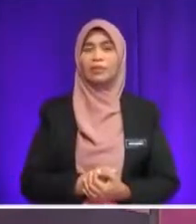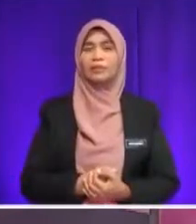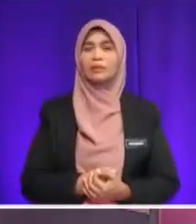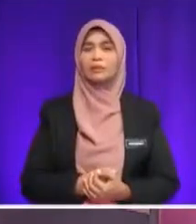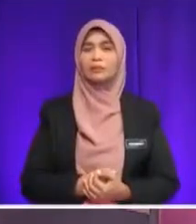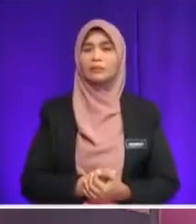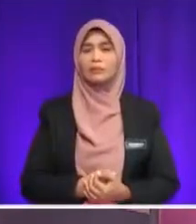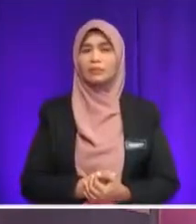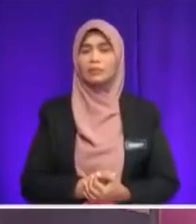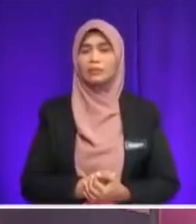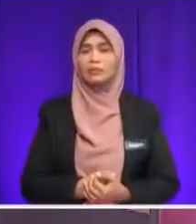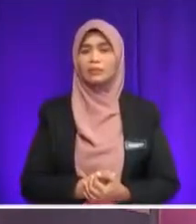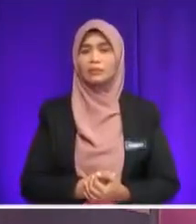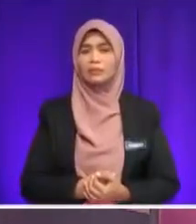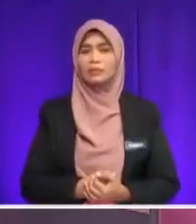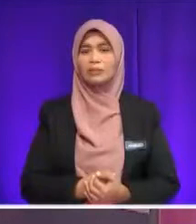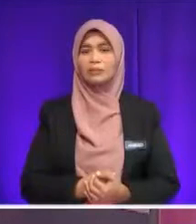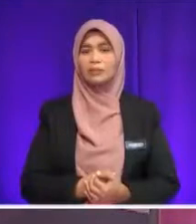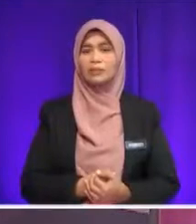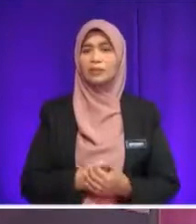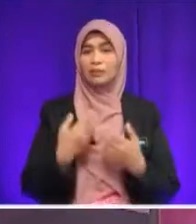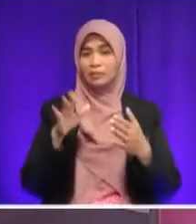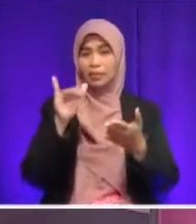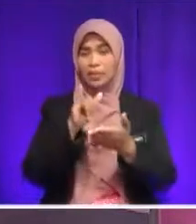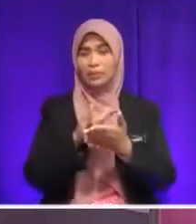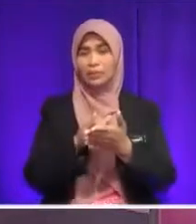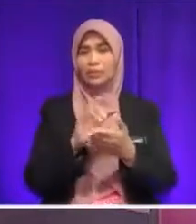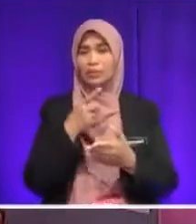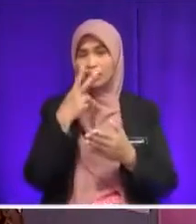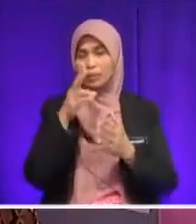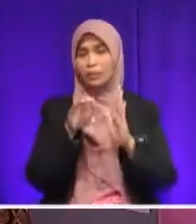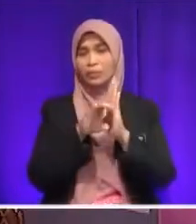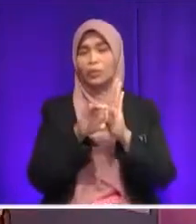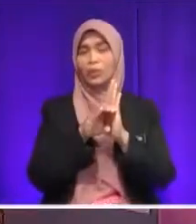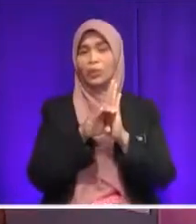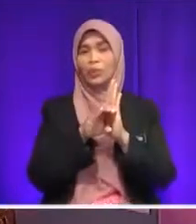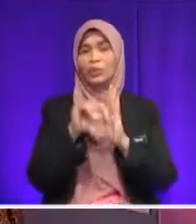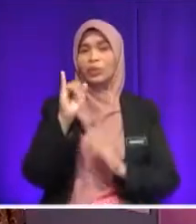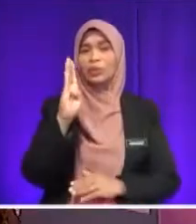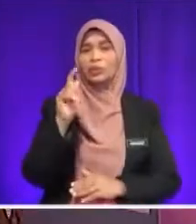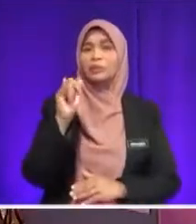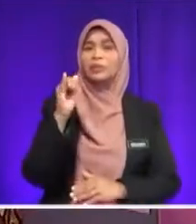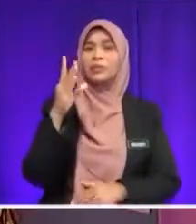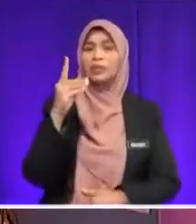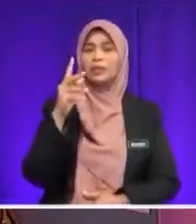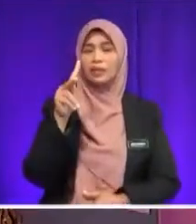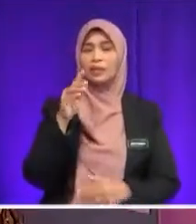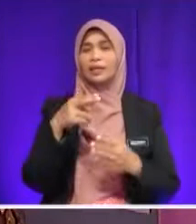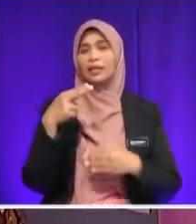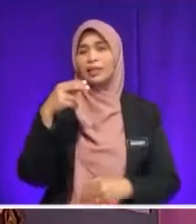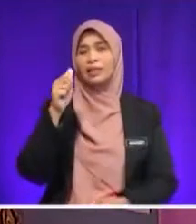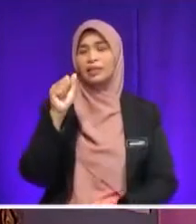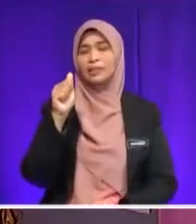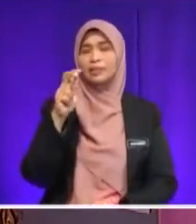ayah disitu yang mau pilih kemudian contoh ibtida satu yaitu tidak Hasan nya oke